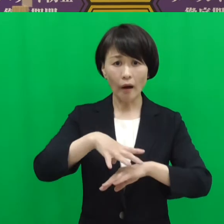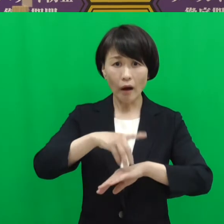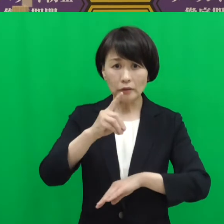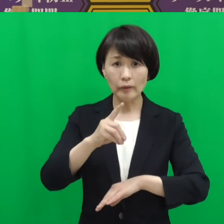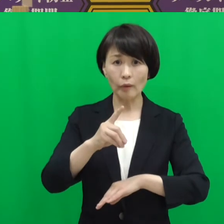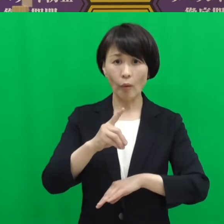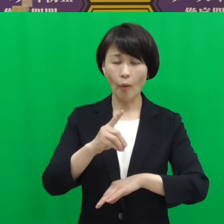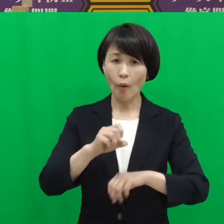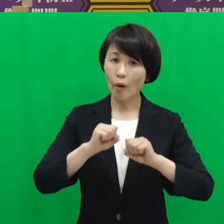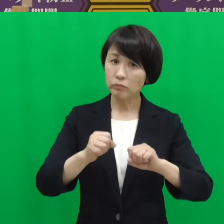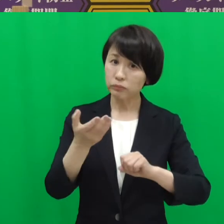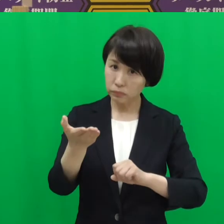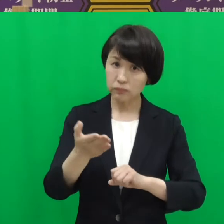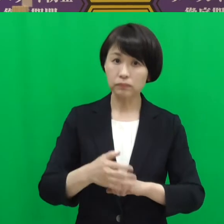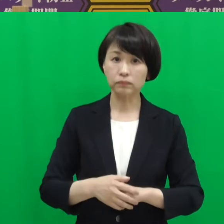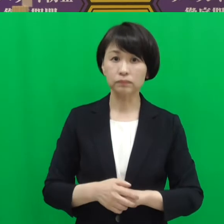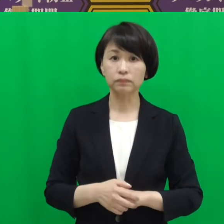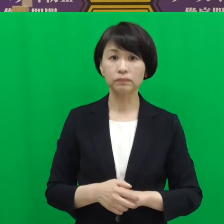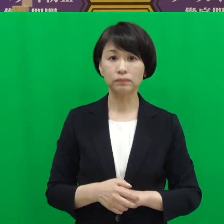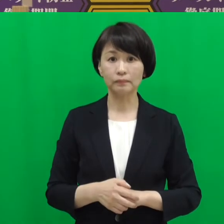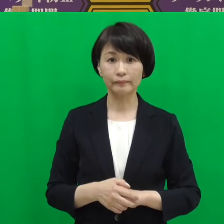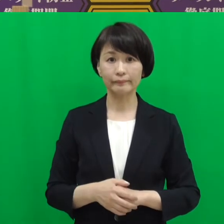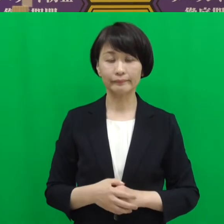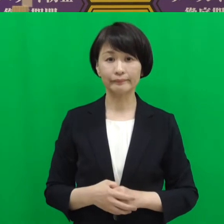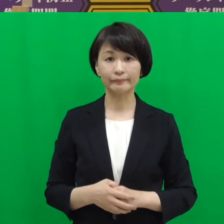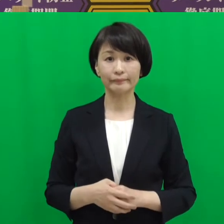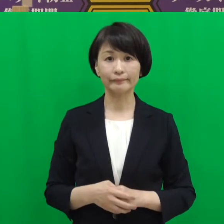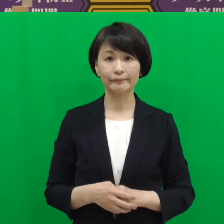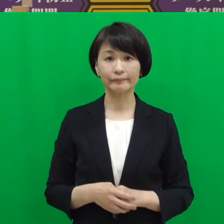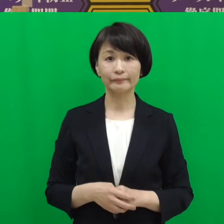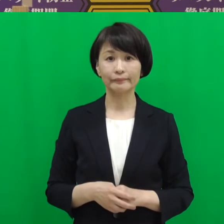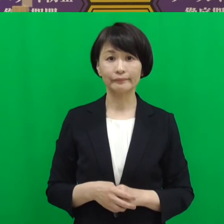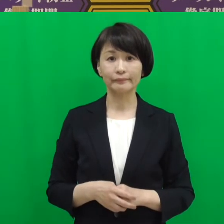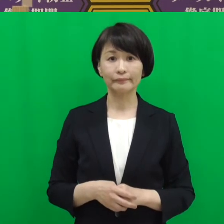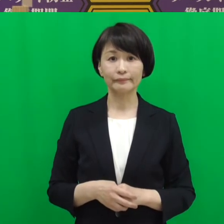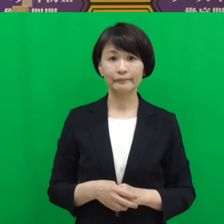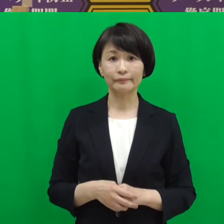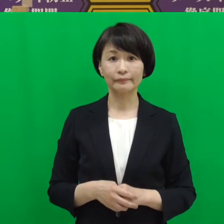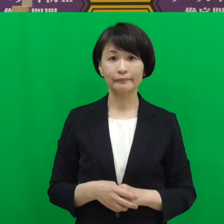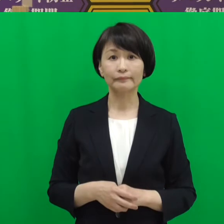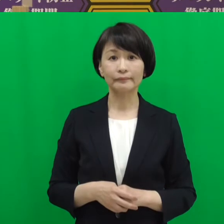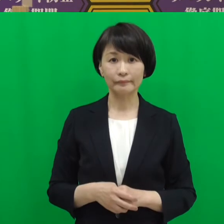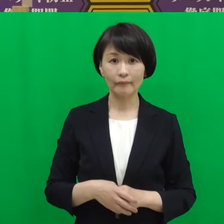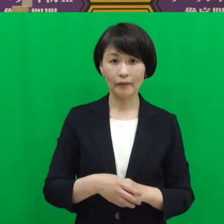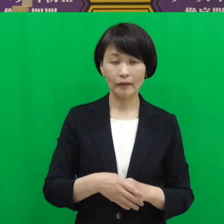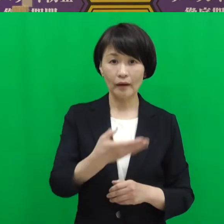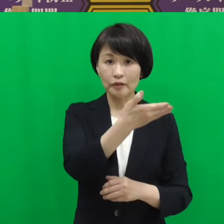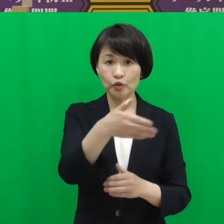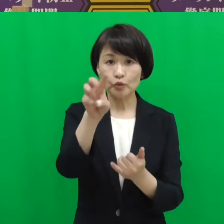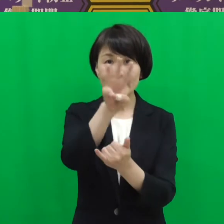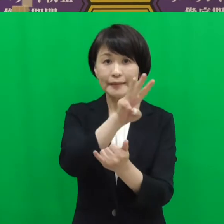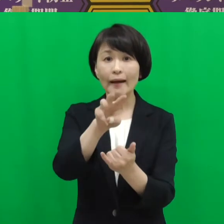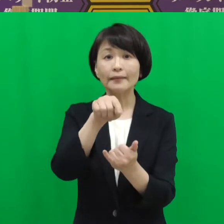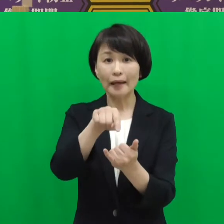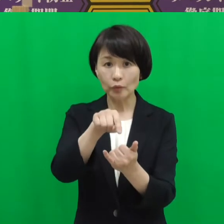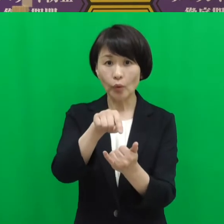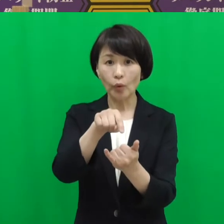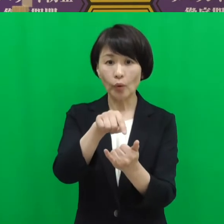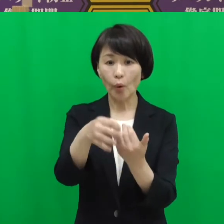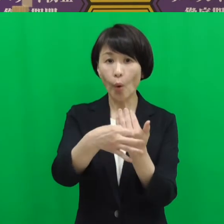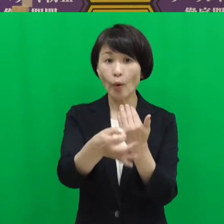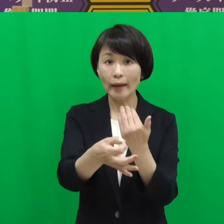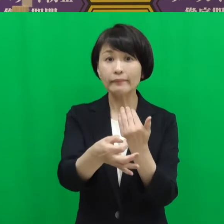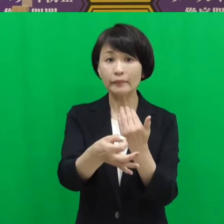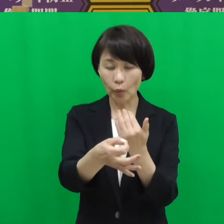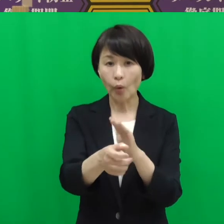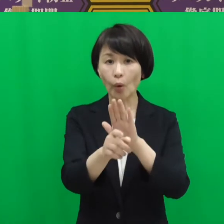が全国初の事業というのか、水災への保険の補